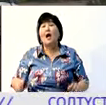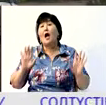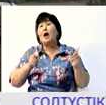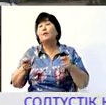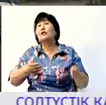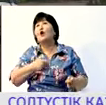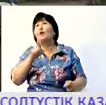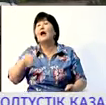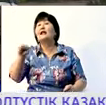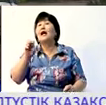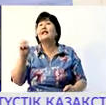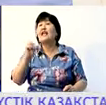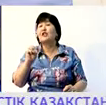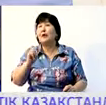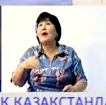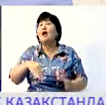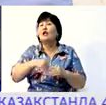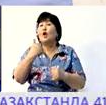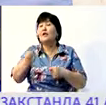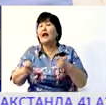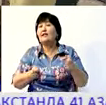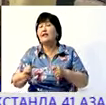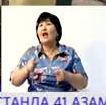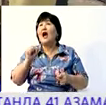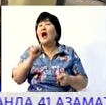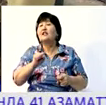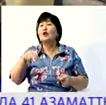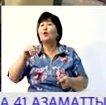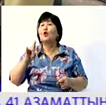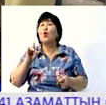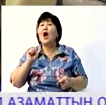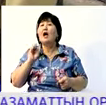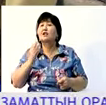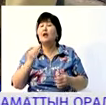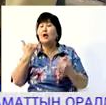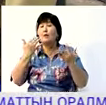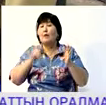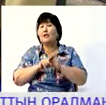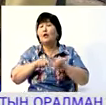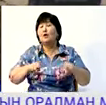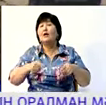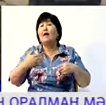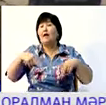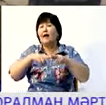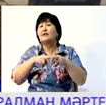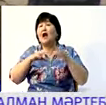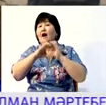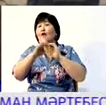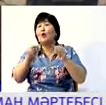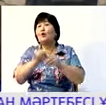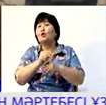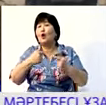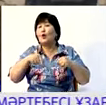Президенттікке үміткер Дания Еспаеваның сайлауалды штабының жетекшісі Азат Перуашев бастаған үгіт-насихат тобы Елордадағы вагон жөндеу зауытының ұжымымен